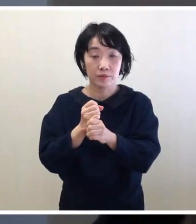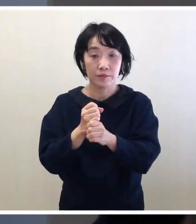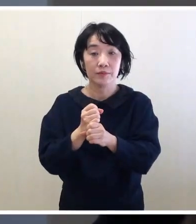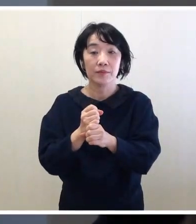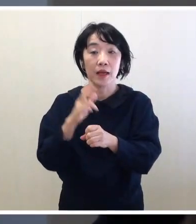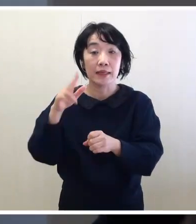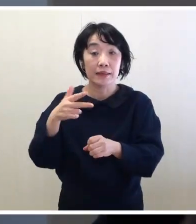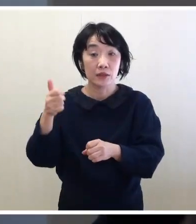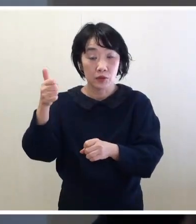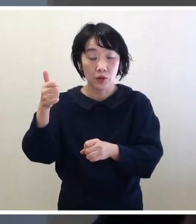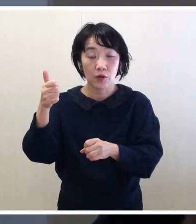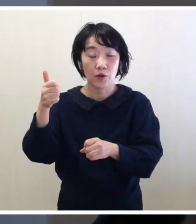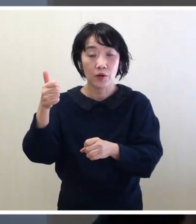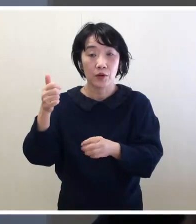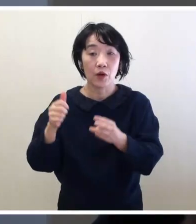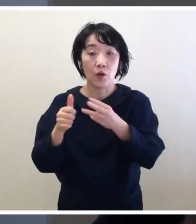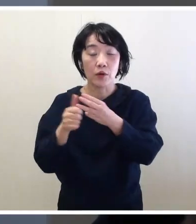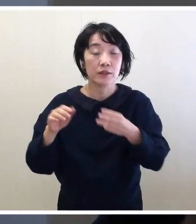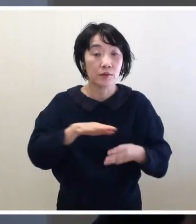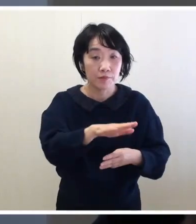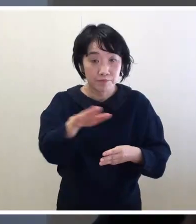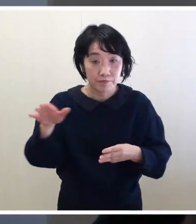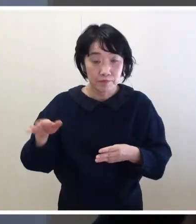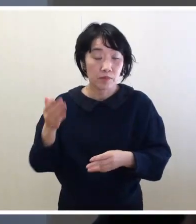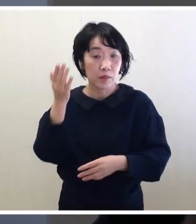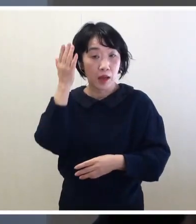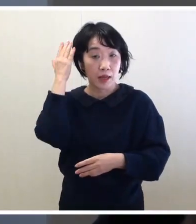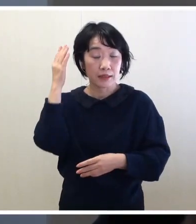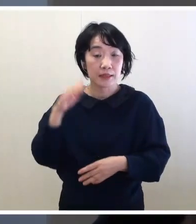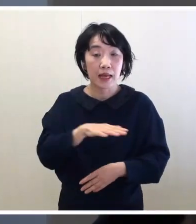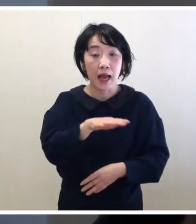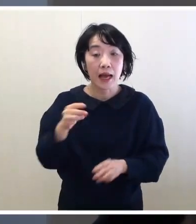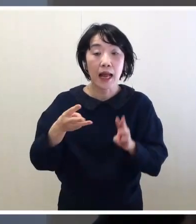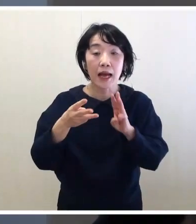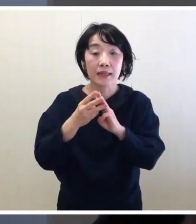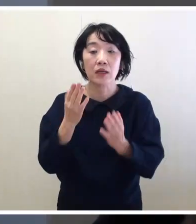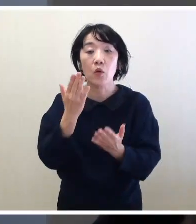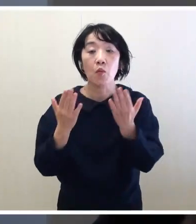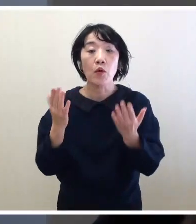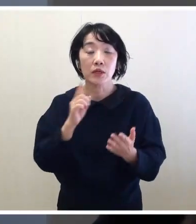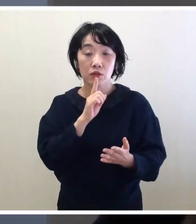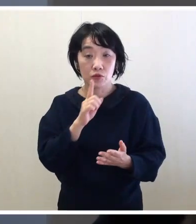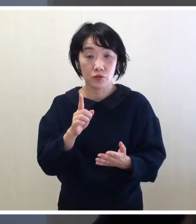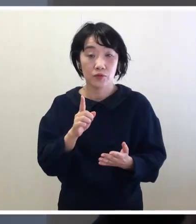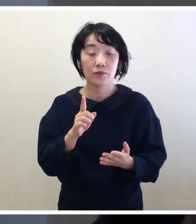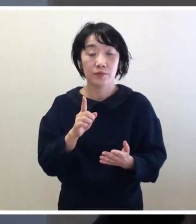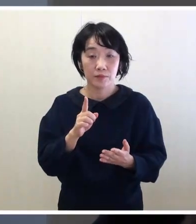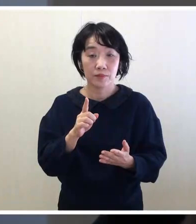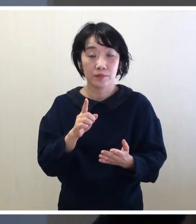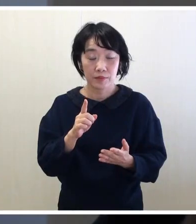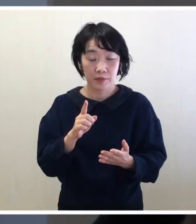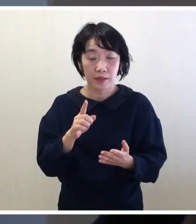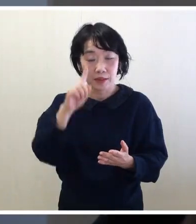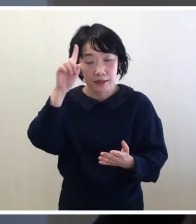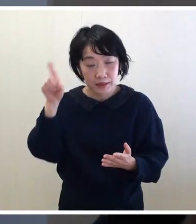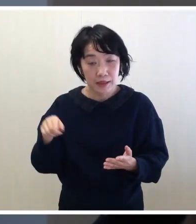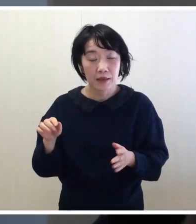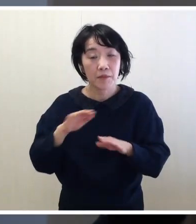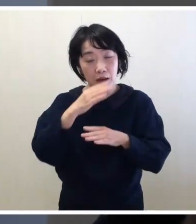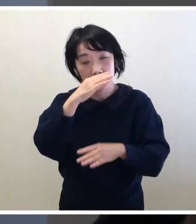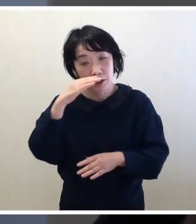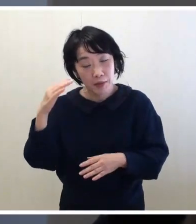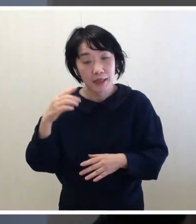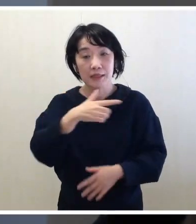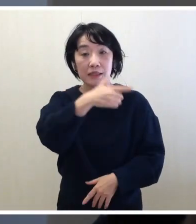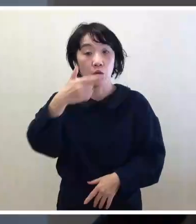長のお話にもありましたが、この辺、このエリア、王子公園周辺エリアといいますのはかつて原田の森と呼ばれてまして、まあ、あの豊